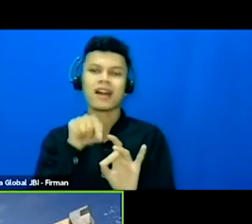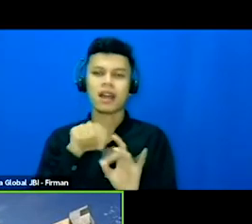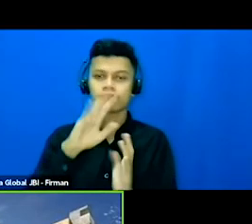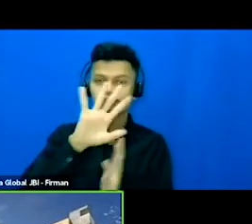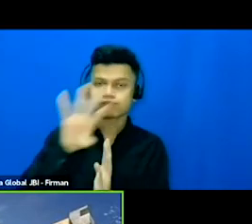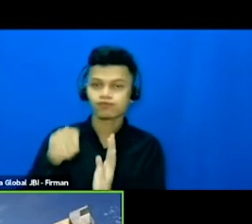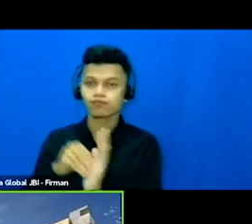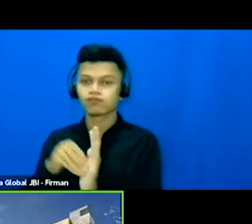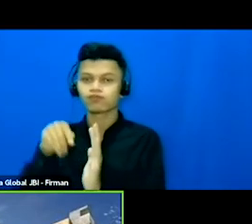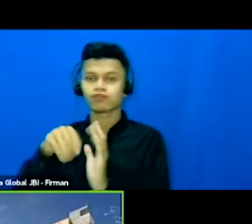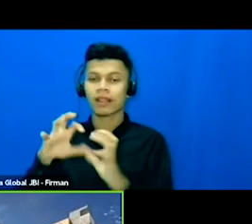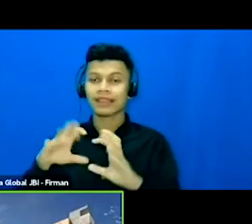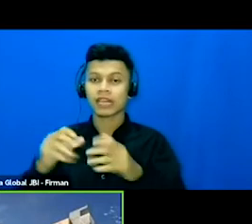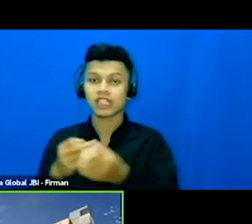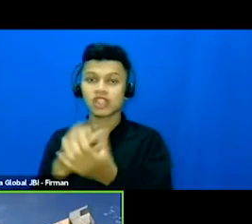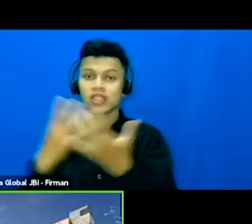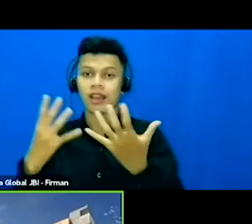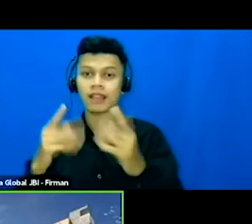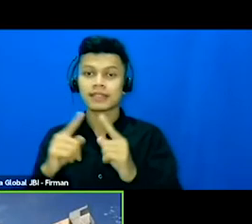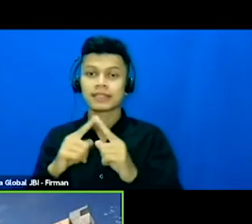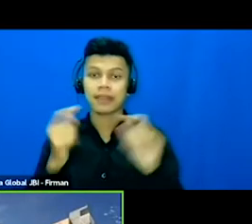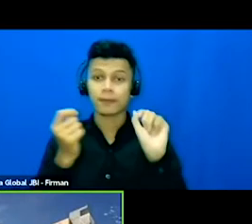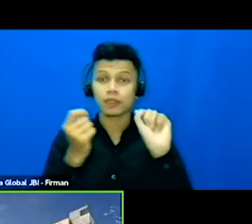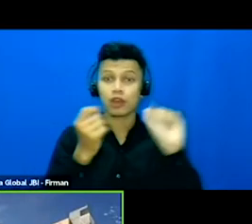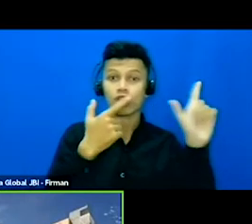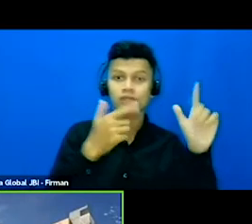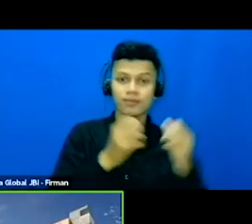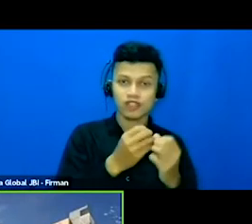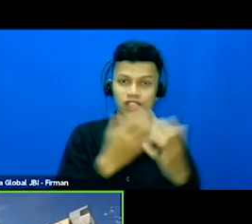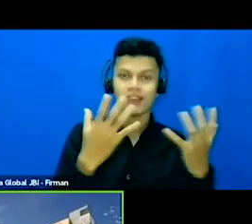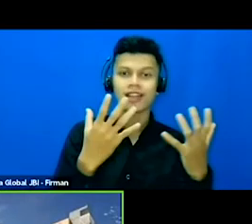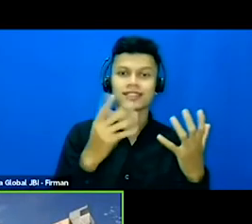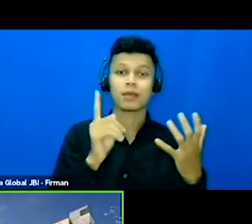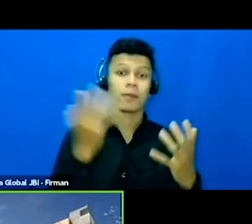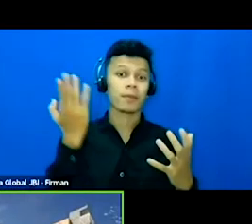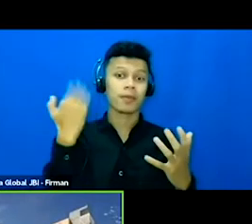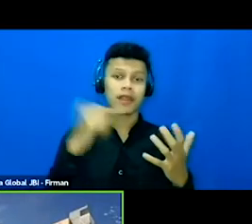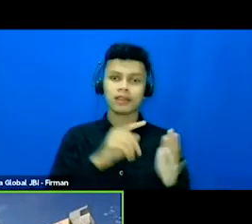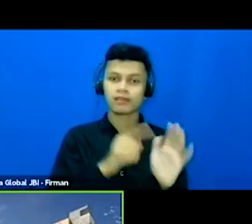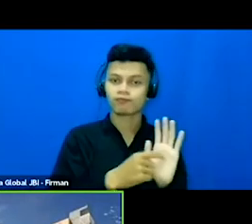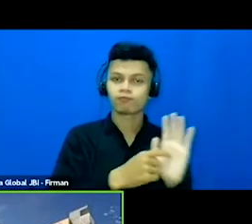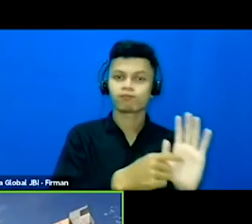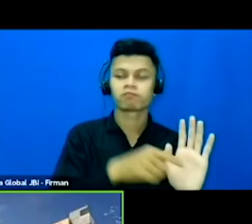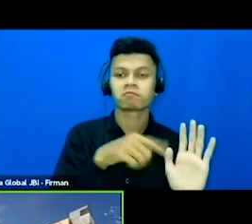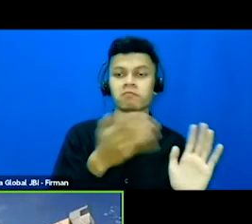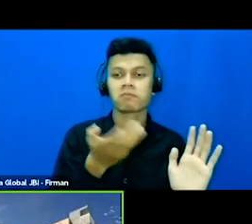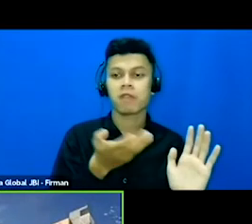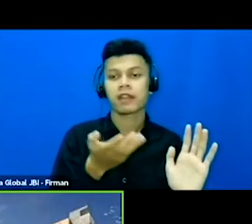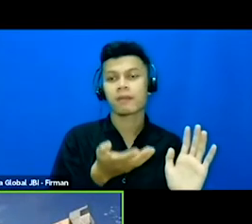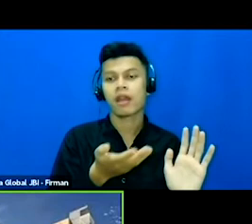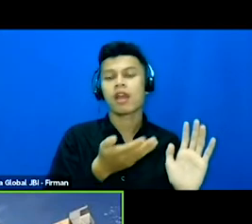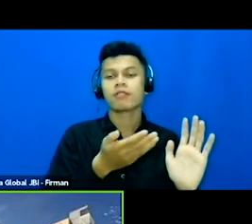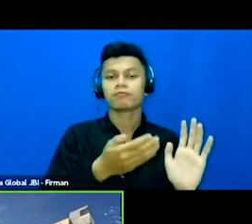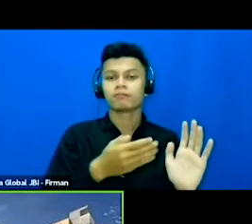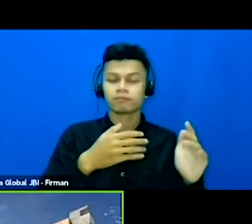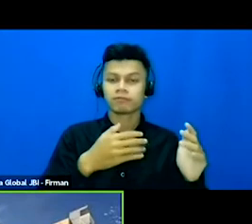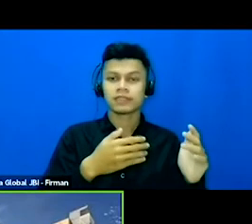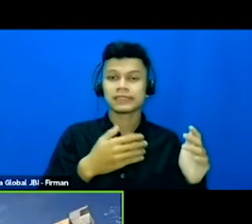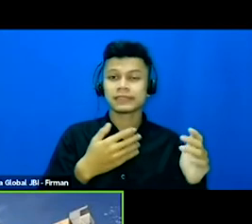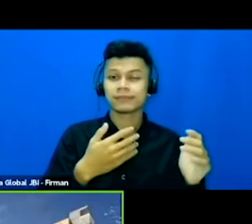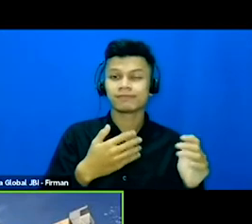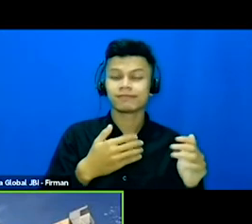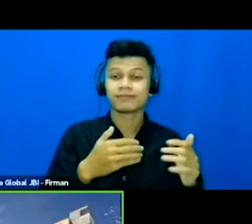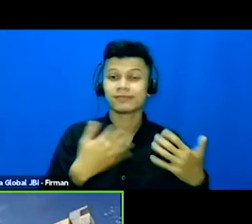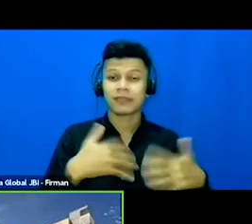jelas tetapi secara konseptual juga jelas karena sudah digambarkan Bagaimana X picture dari penelitian ini